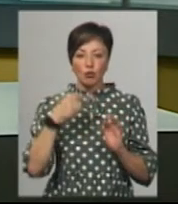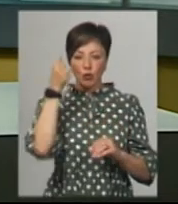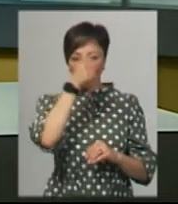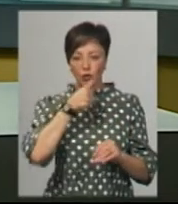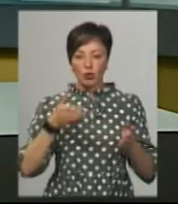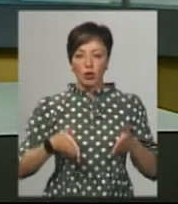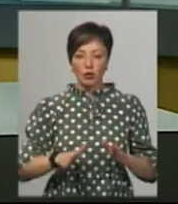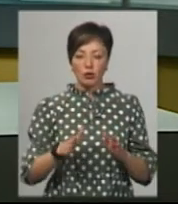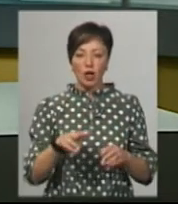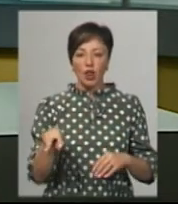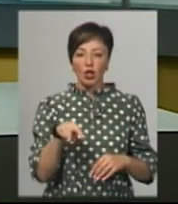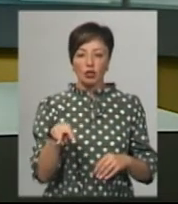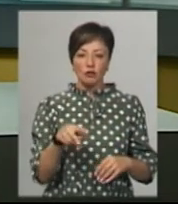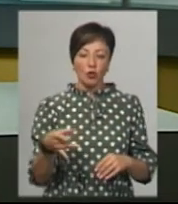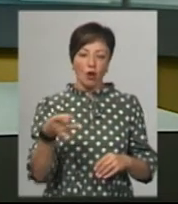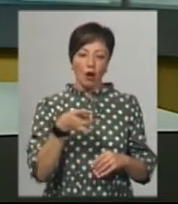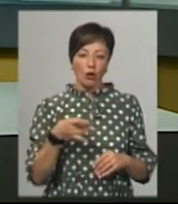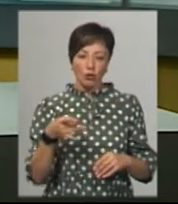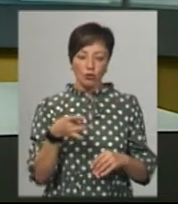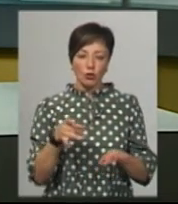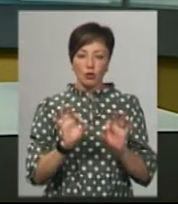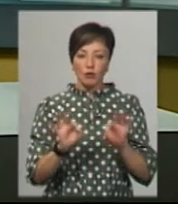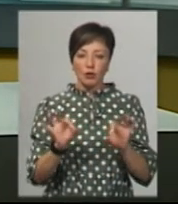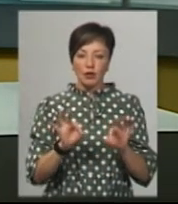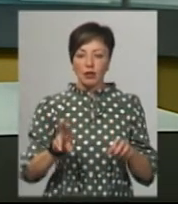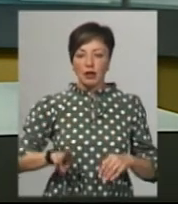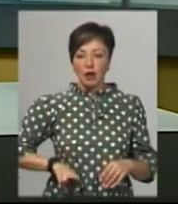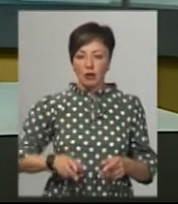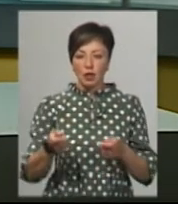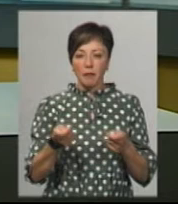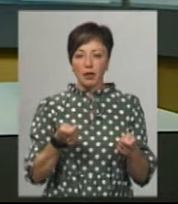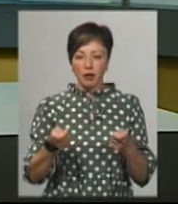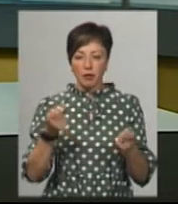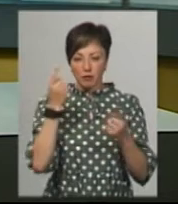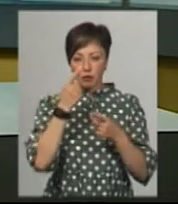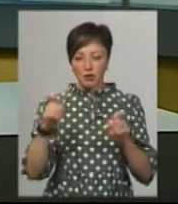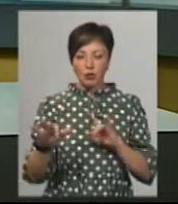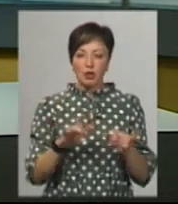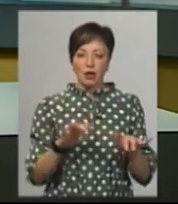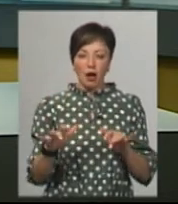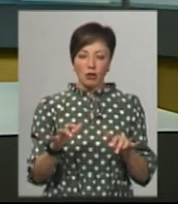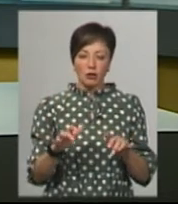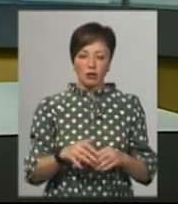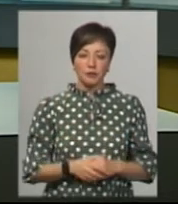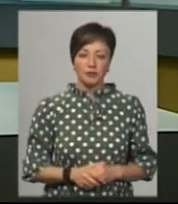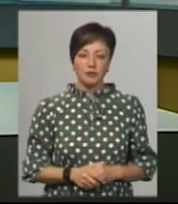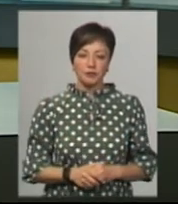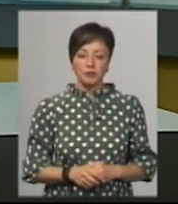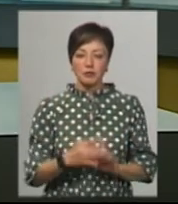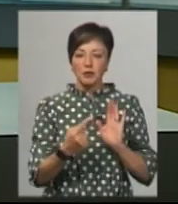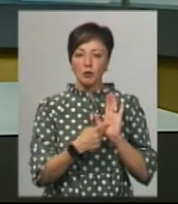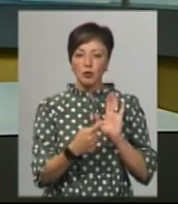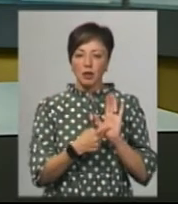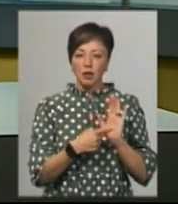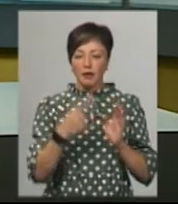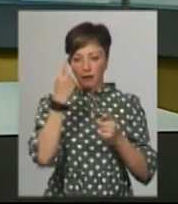року народження із Летичівського району. Про це Суспільному розповіла директорка департаменту інформаційної діяльності Інна Михайлова із